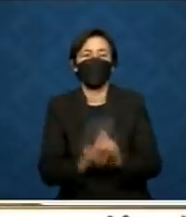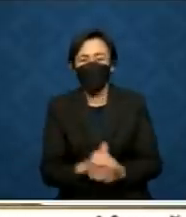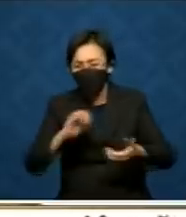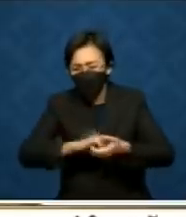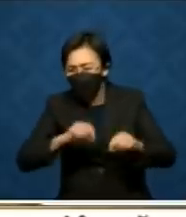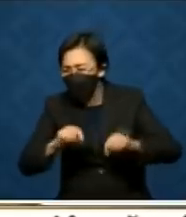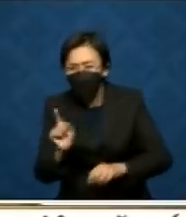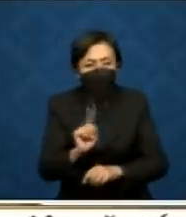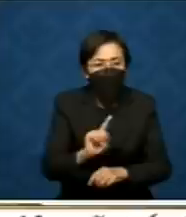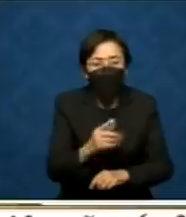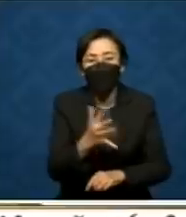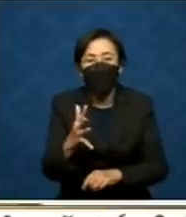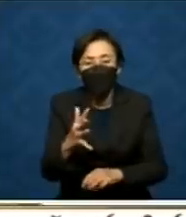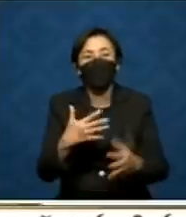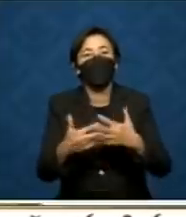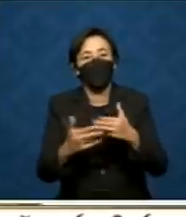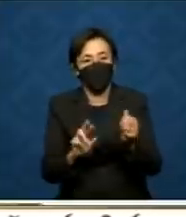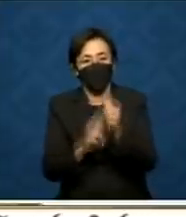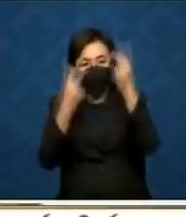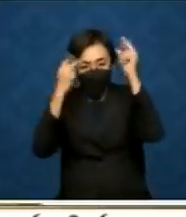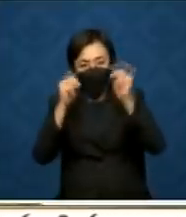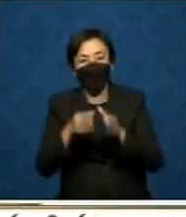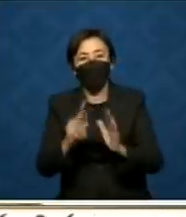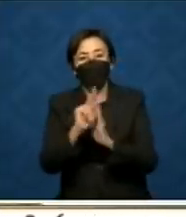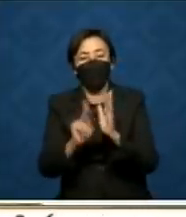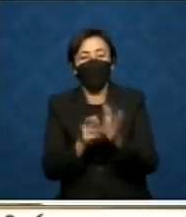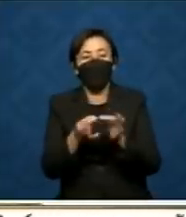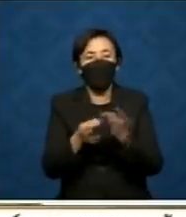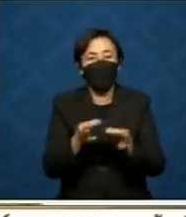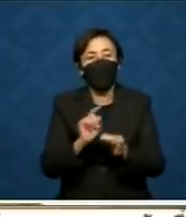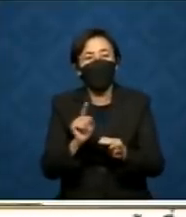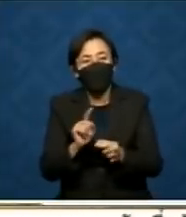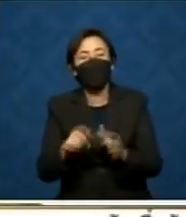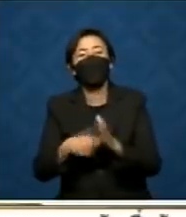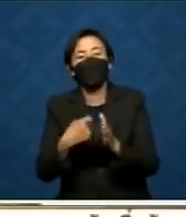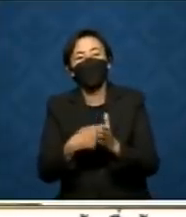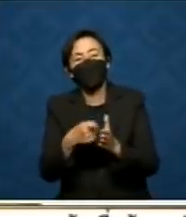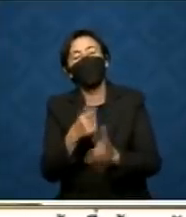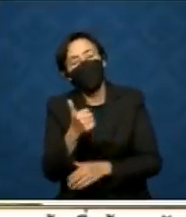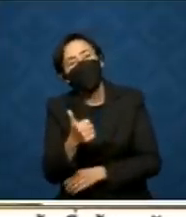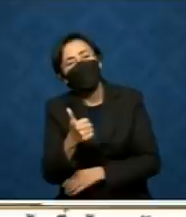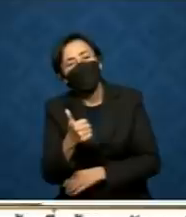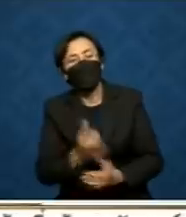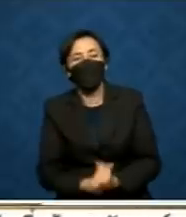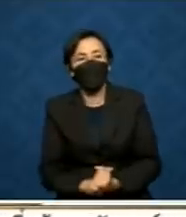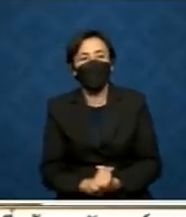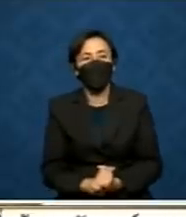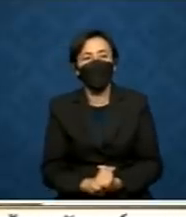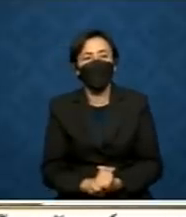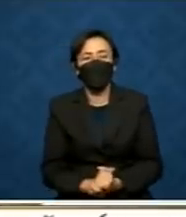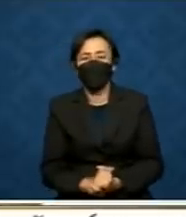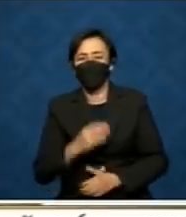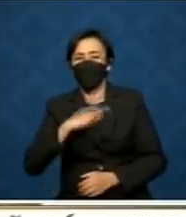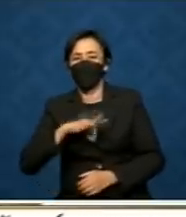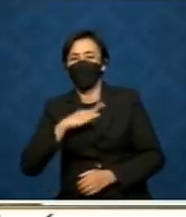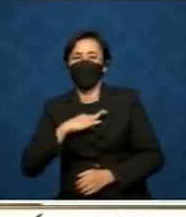ตายไม่มีโอเครองนายกวิษณุก็มาชี้แจงมันเป็นเรื่องแล้วก็พอมีเหตุผลอ่ะแต่มันยังมีช่อง